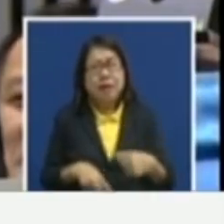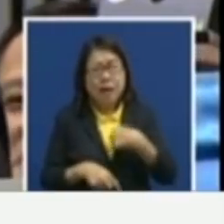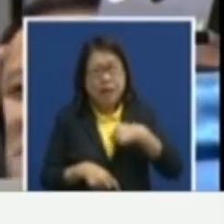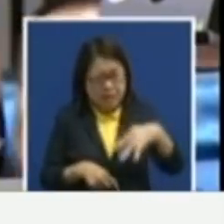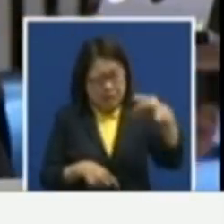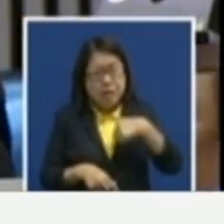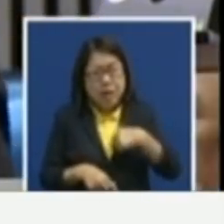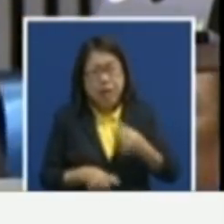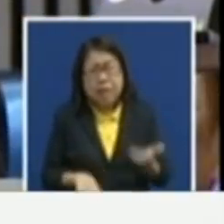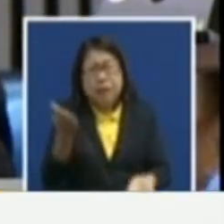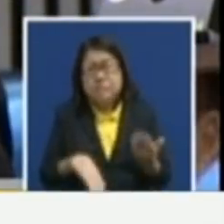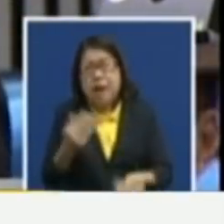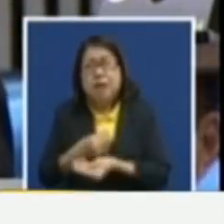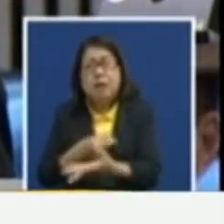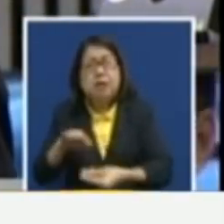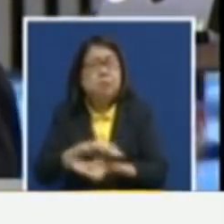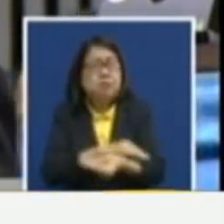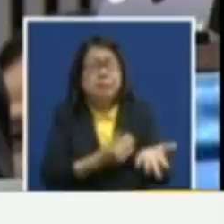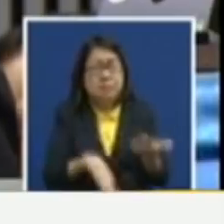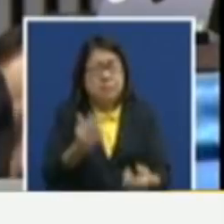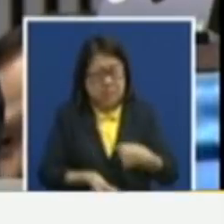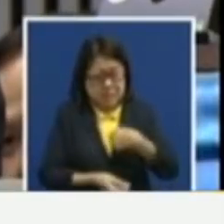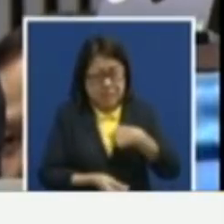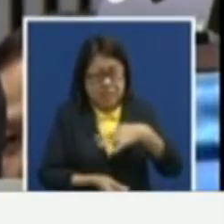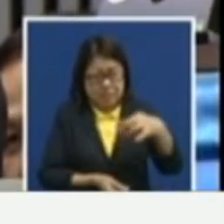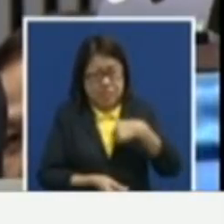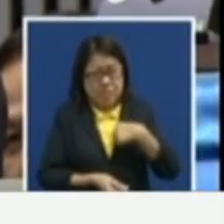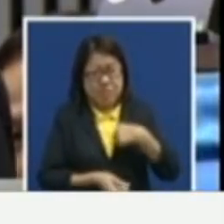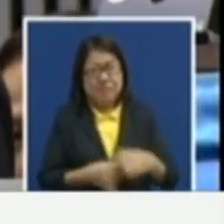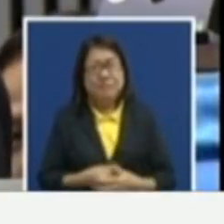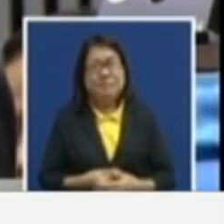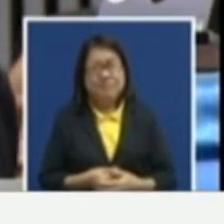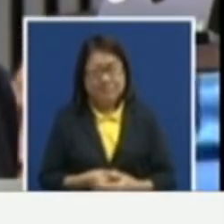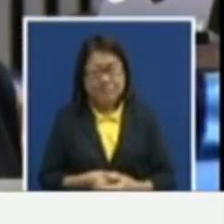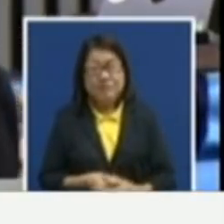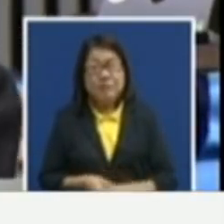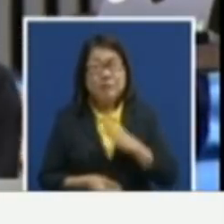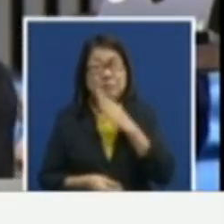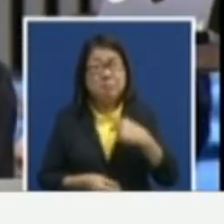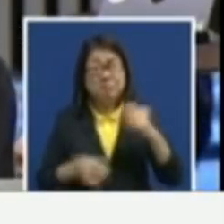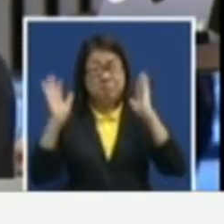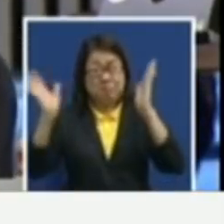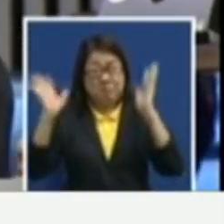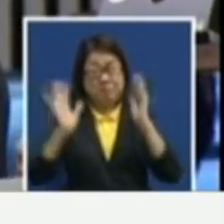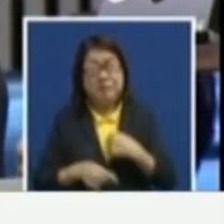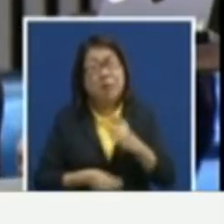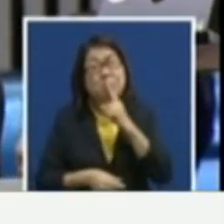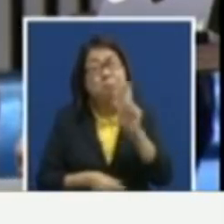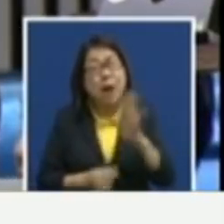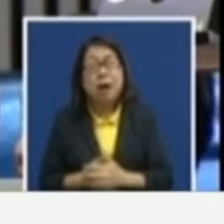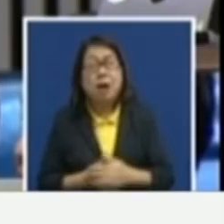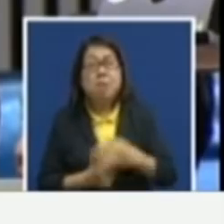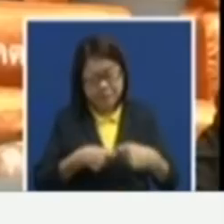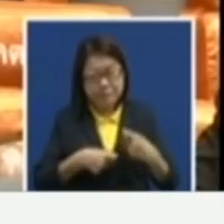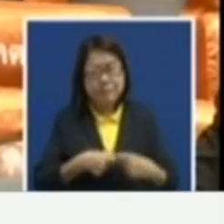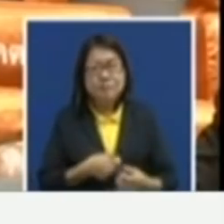คุณรับใครก็ได้กี่เบอร์คุณรับไปเลยแต่ก็เลือกรังสิมาเนี่ยถ้าดิฉันไม่หาเสียงแบบนี้ดิฉันก็คงไม่ได้เ